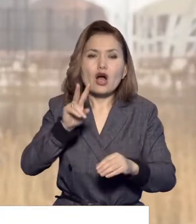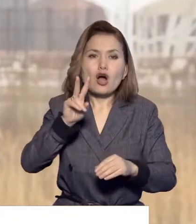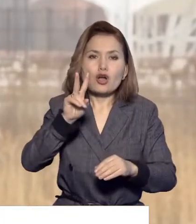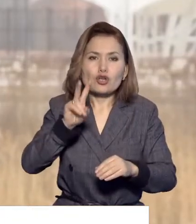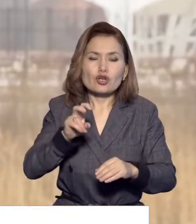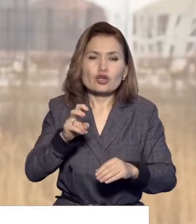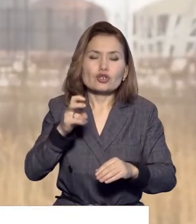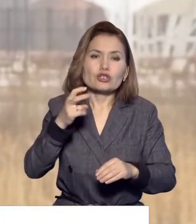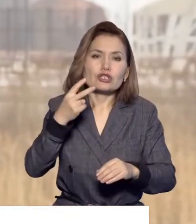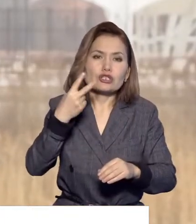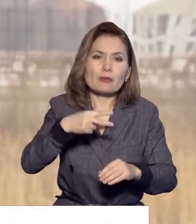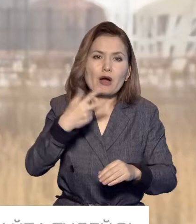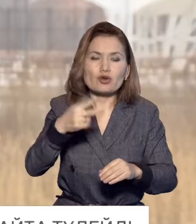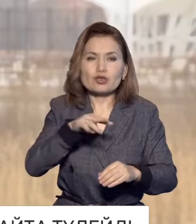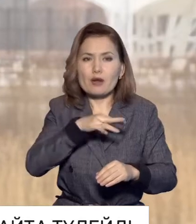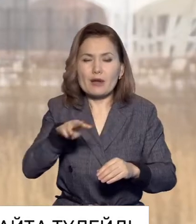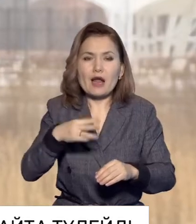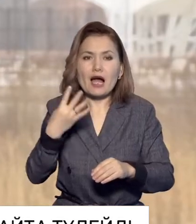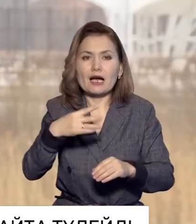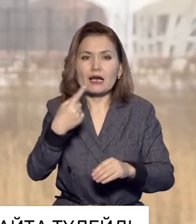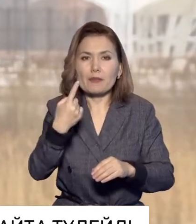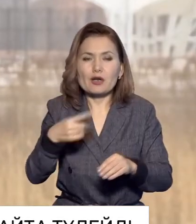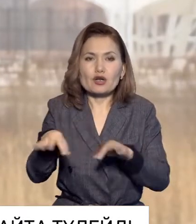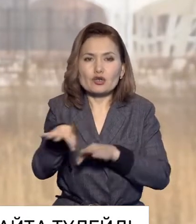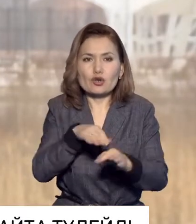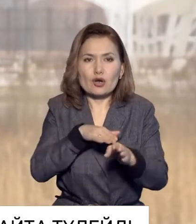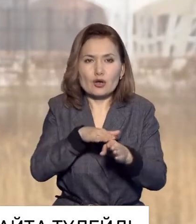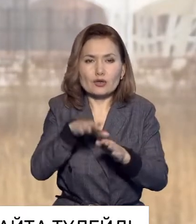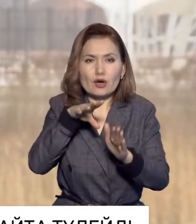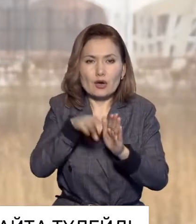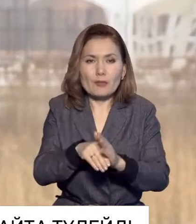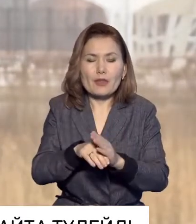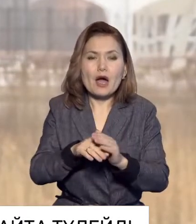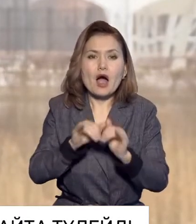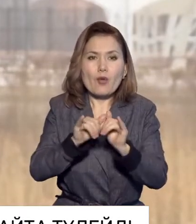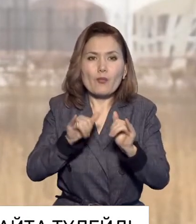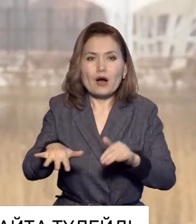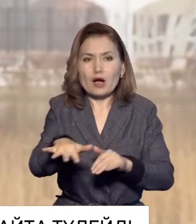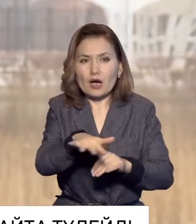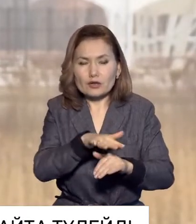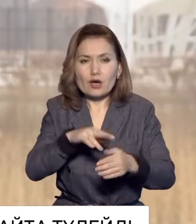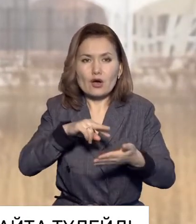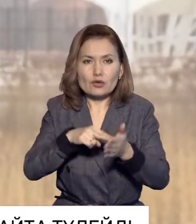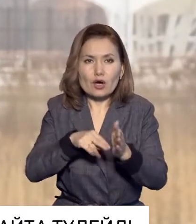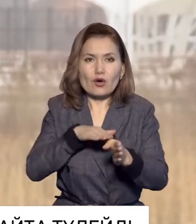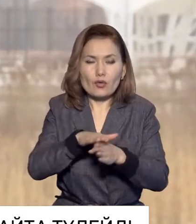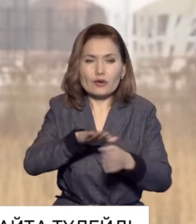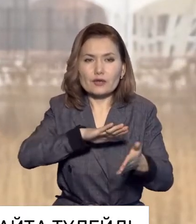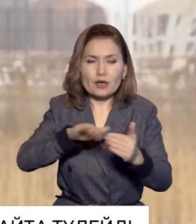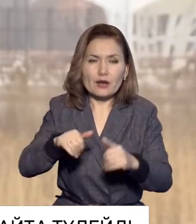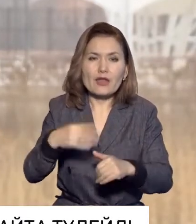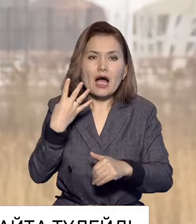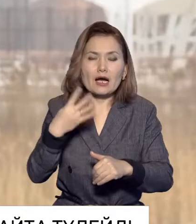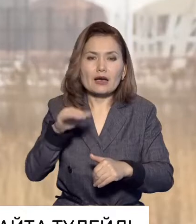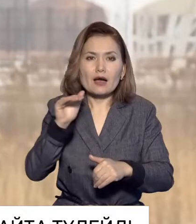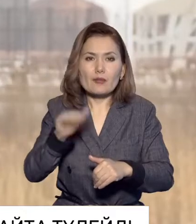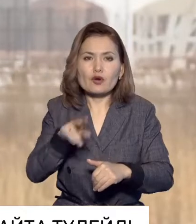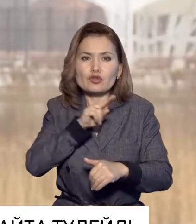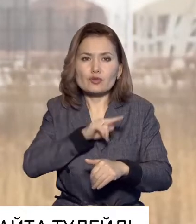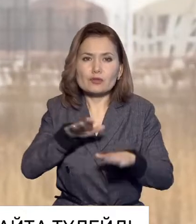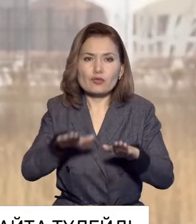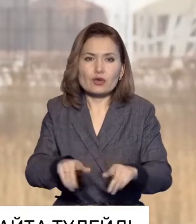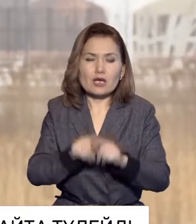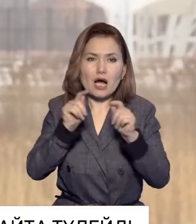223 миллиард теңге тұратын 41 жоба жасақталды. Өңірді кешенді дамыту бағдарламасы толық іске асқаннан кейін 40 мың тұрақты жаңа жұмыс